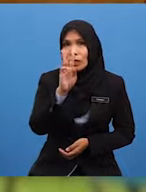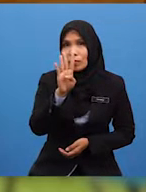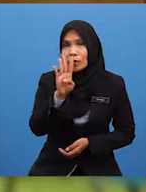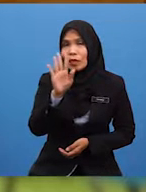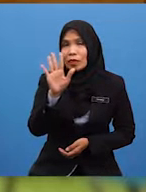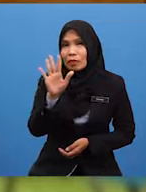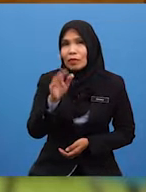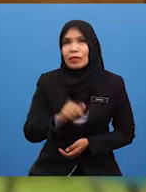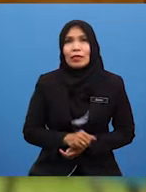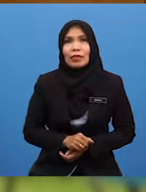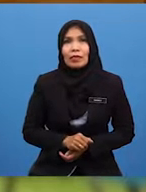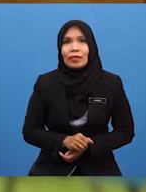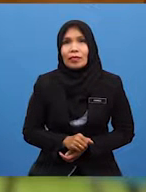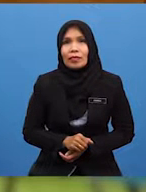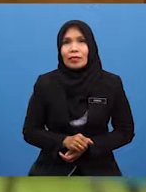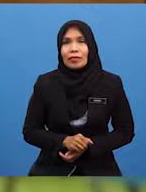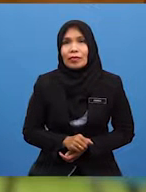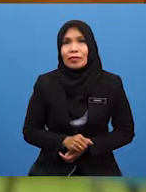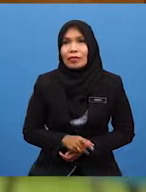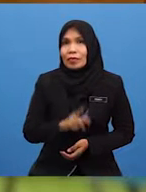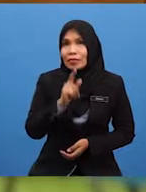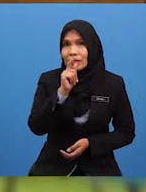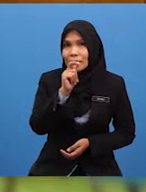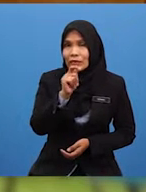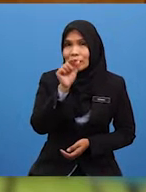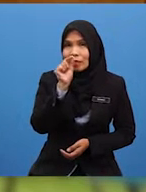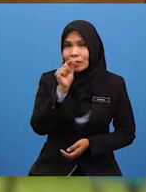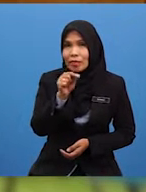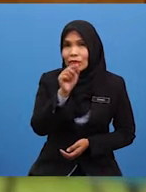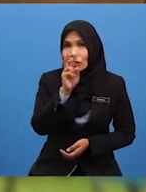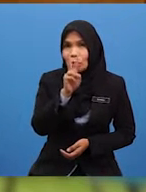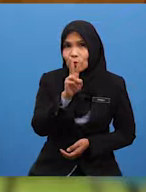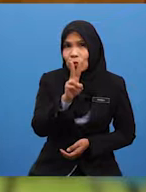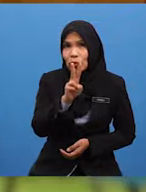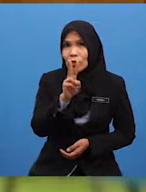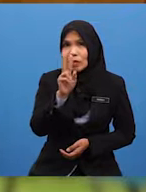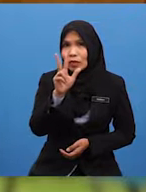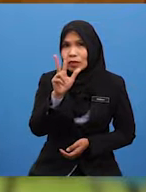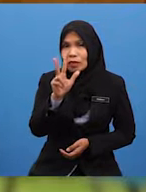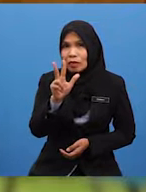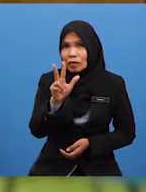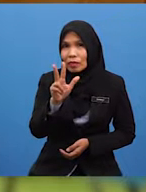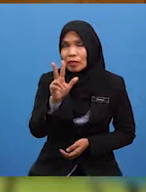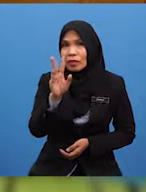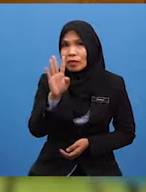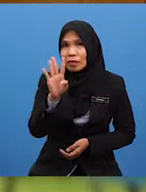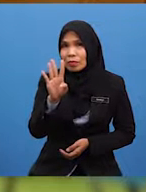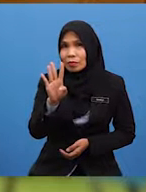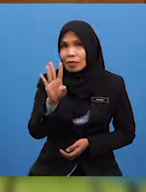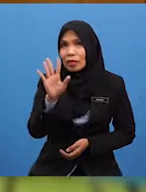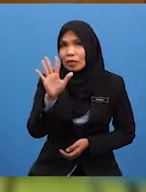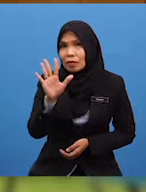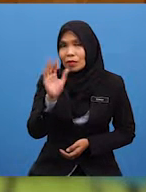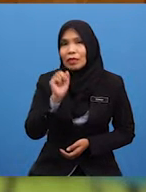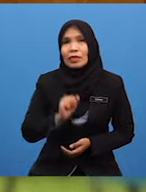5. Maka T titik 2, 3, 4,